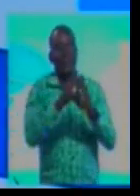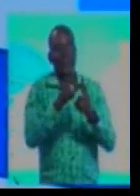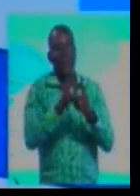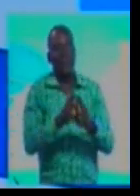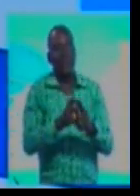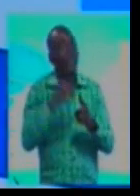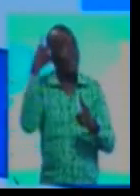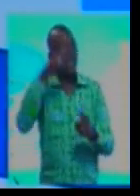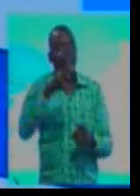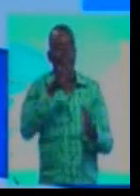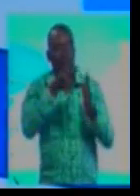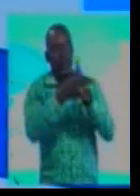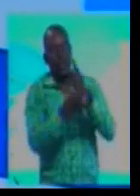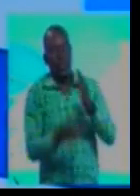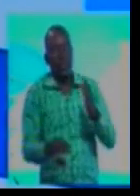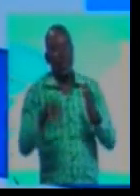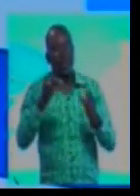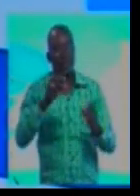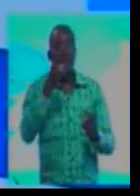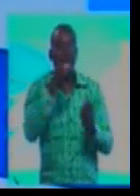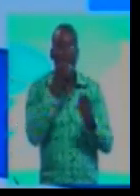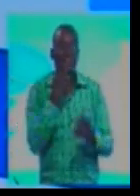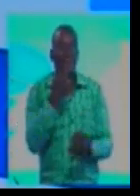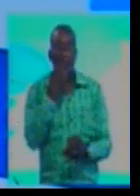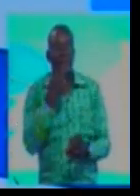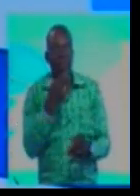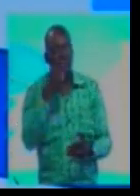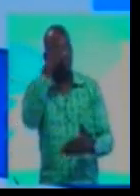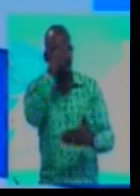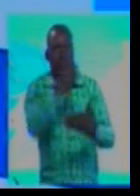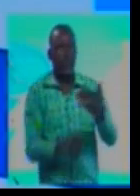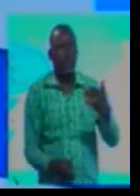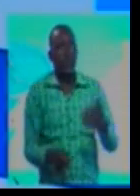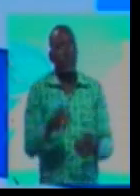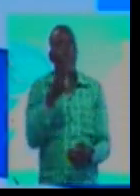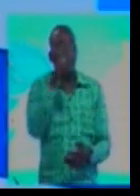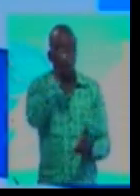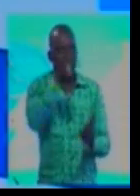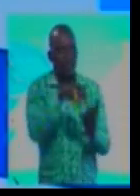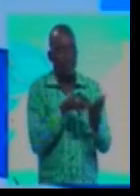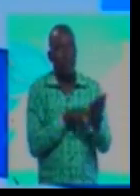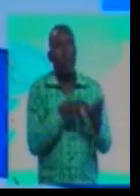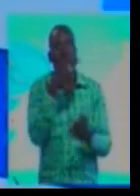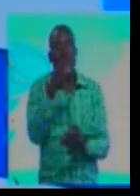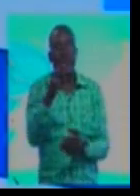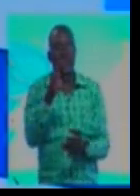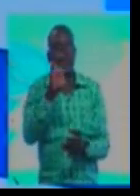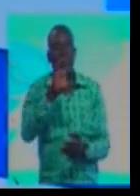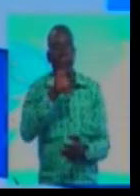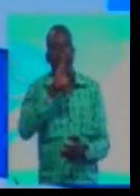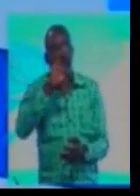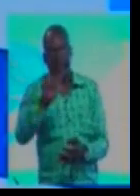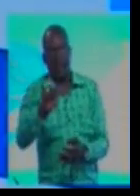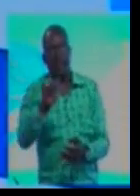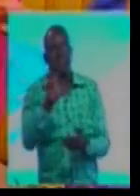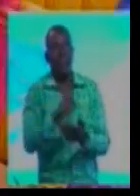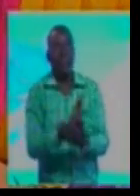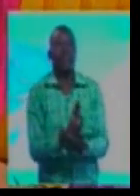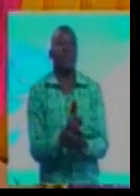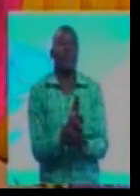des cartons de sucre, le tout d'une valeur de plus de 2 millions de francs CFA. Souleymane Sanou, Mounira Kéré.